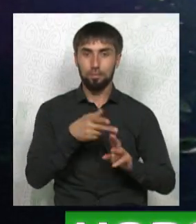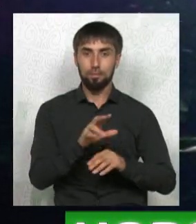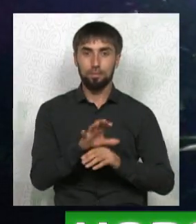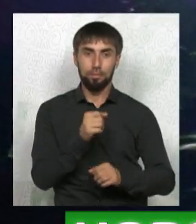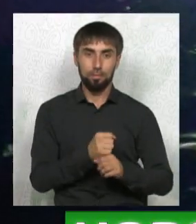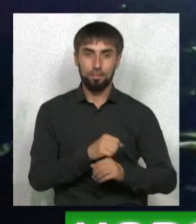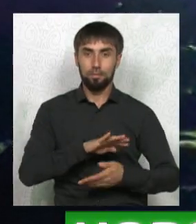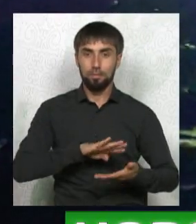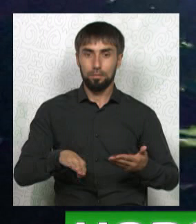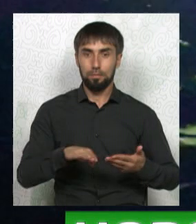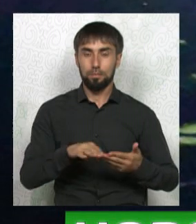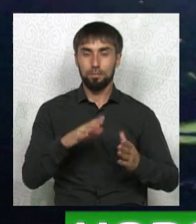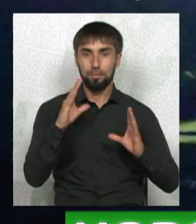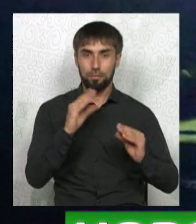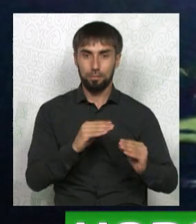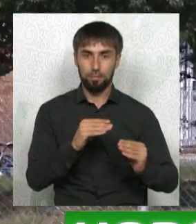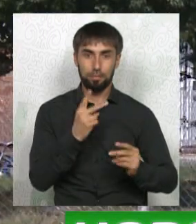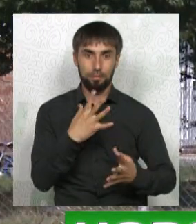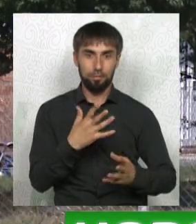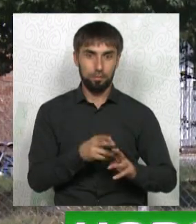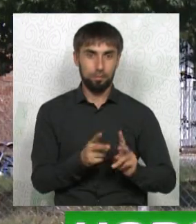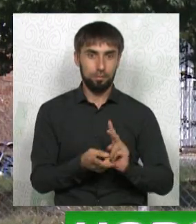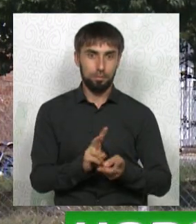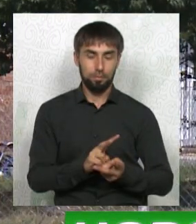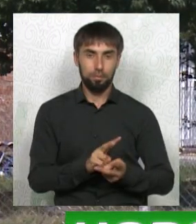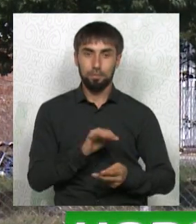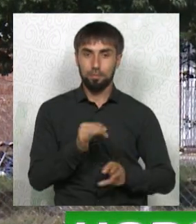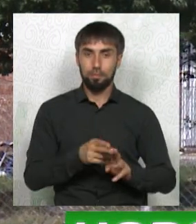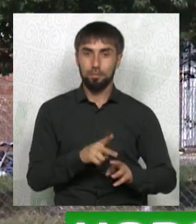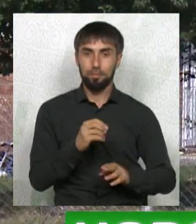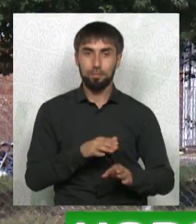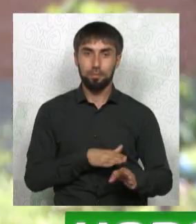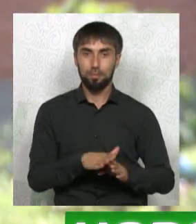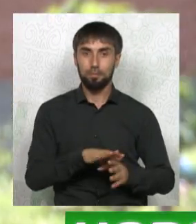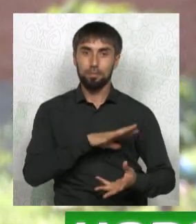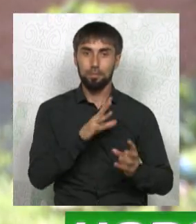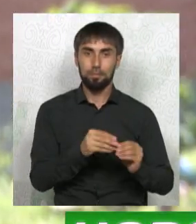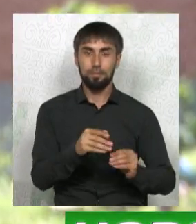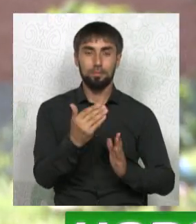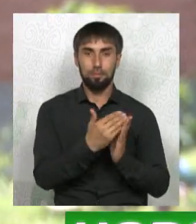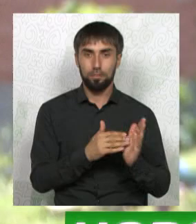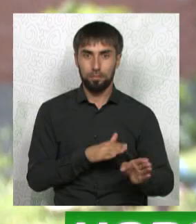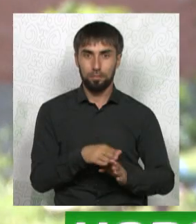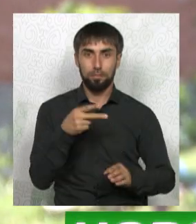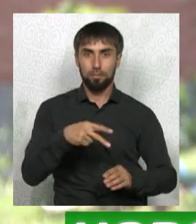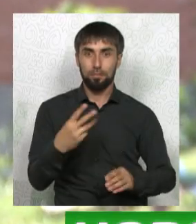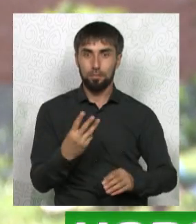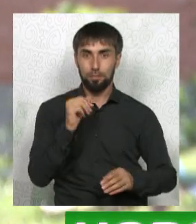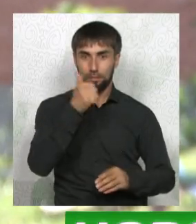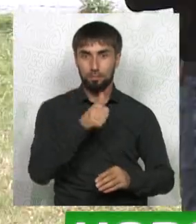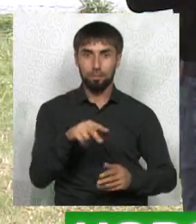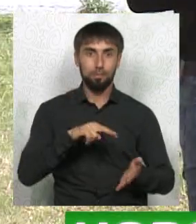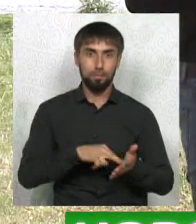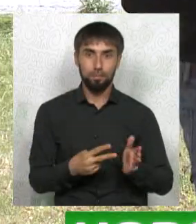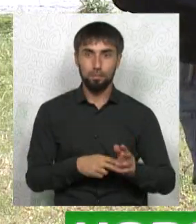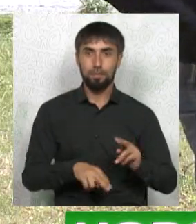сделана после захода солнца. Вид явно преобразился. И это не весь итог реализации программы. До 2023 года здесь